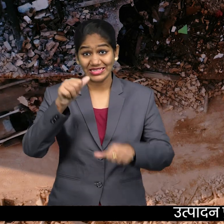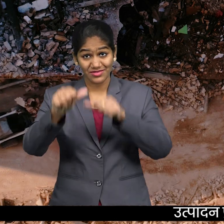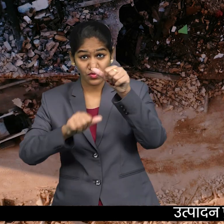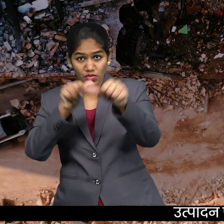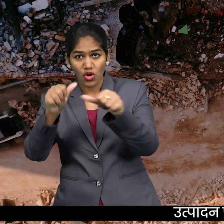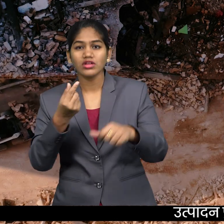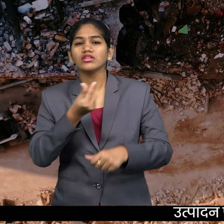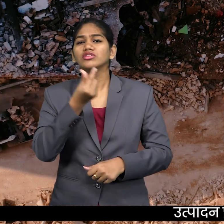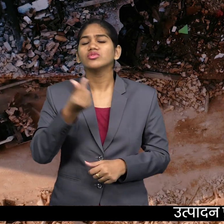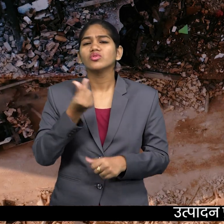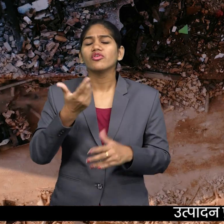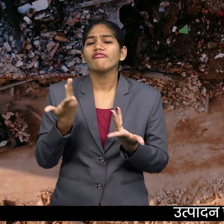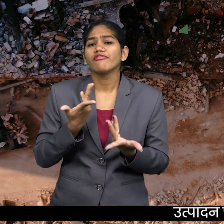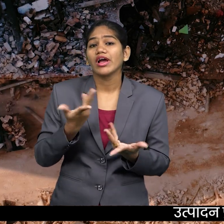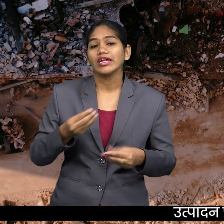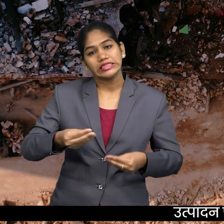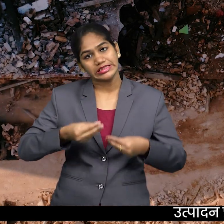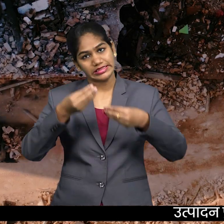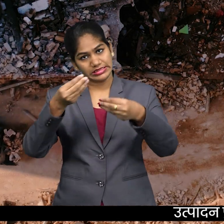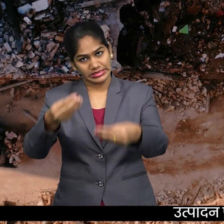उत्पादन प्रक्रियेत वापरले जाते.